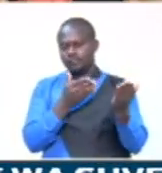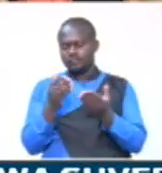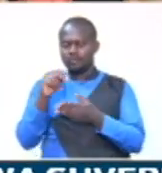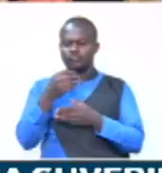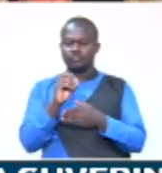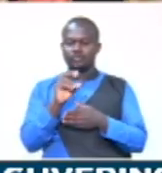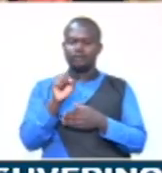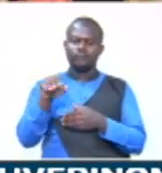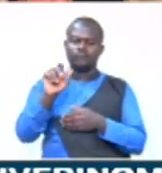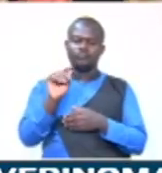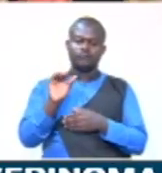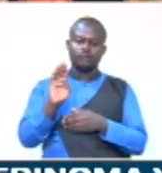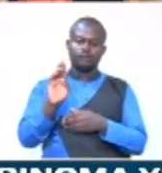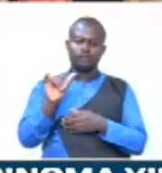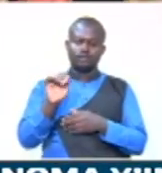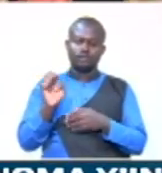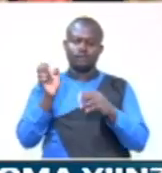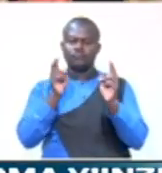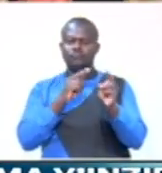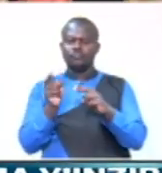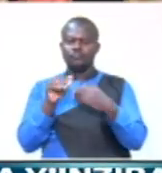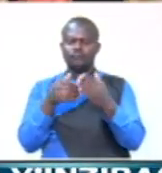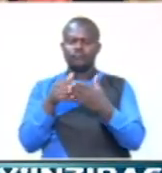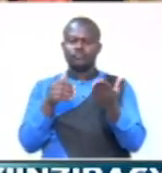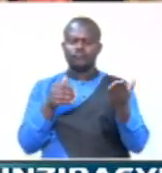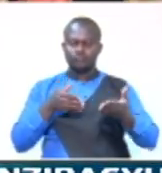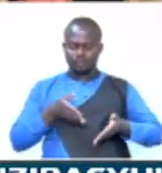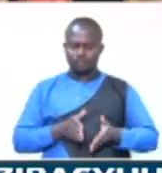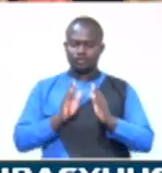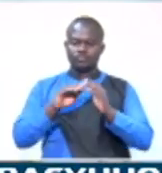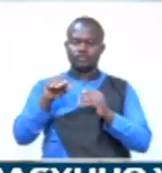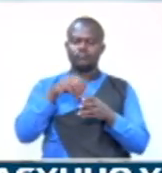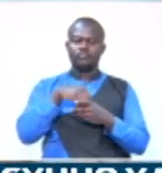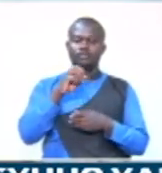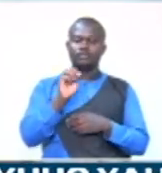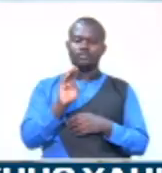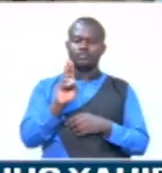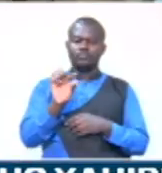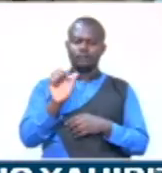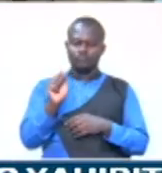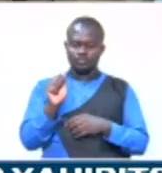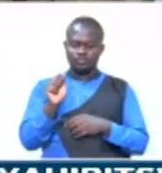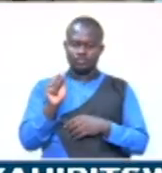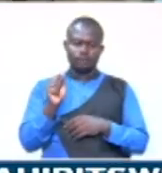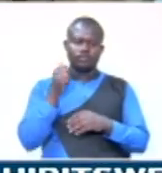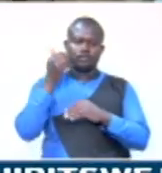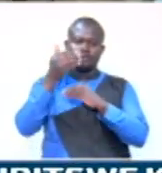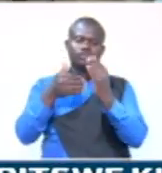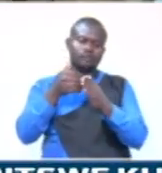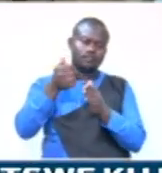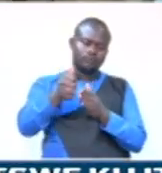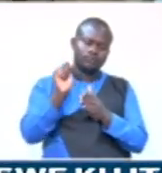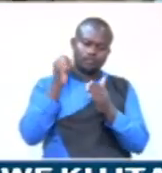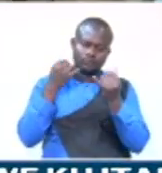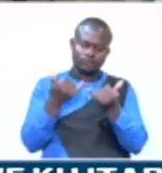Kibuye, ubusanzwe akaba ubundi akomoka ahitwa ku Mubuga ni mu karere ka Karongi. Uwo rero niwe ubungubu